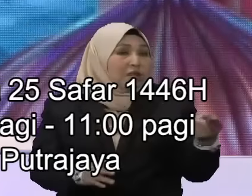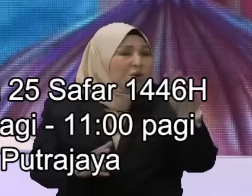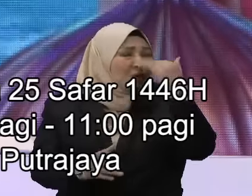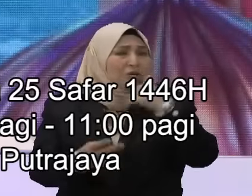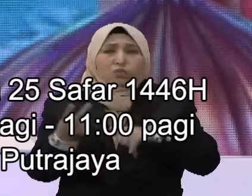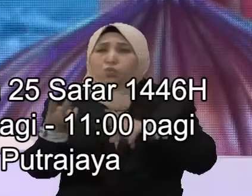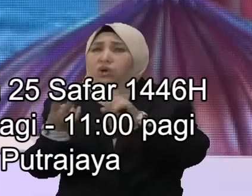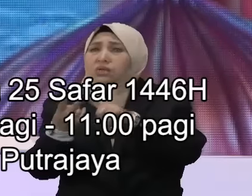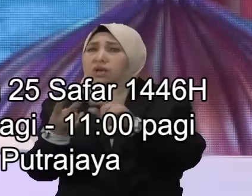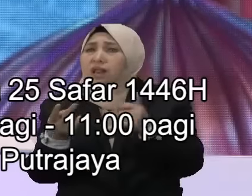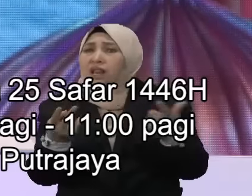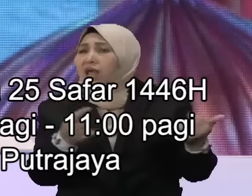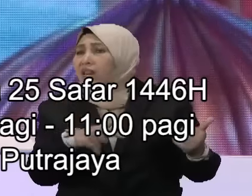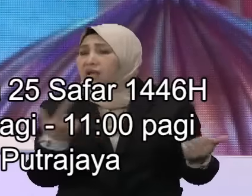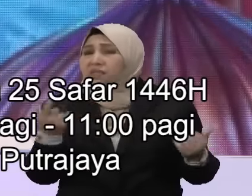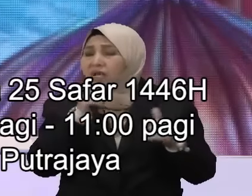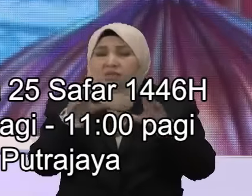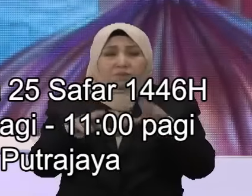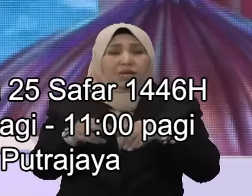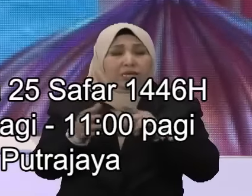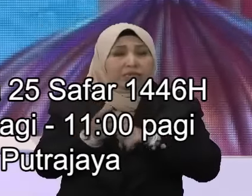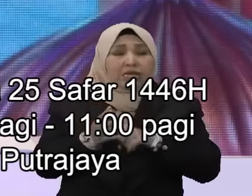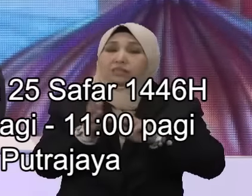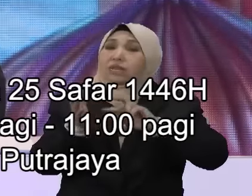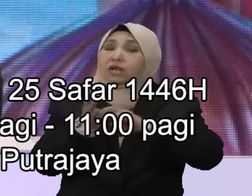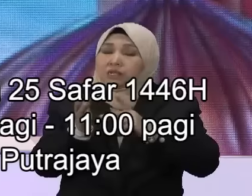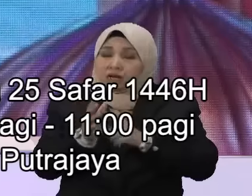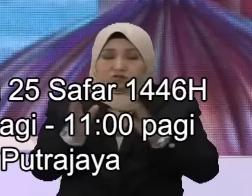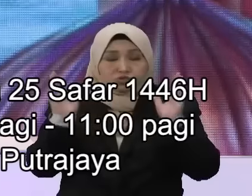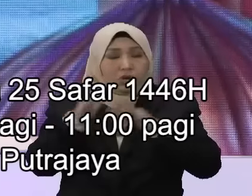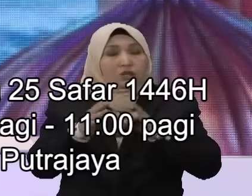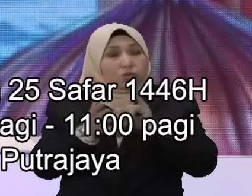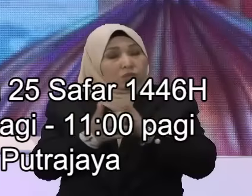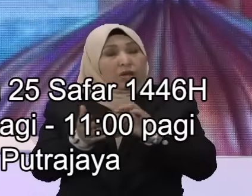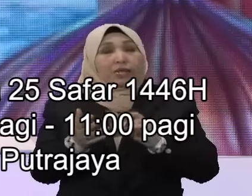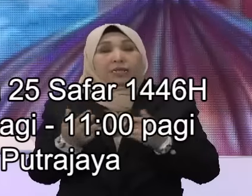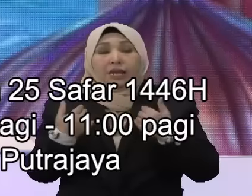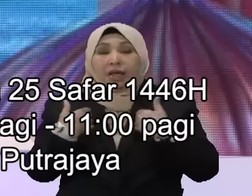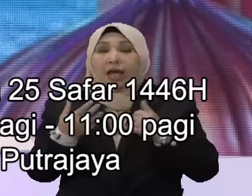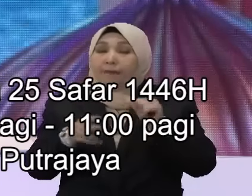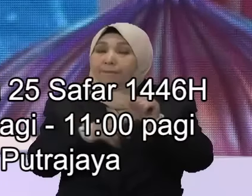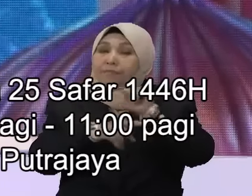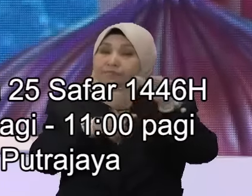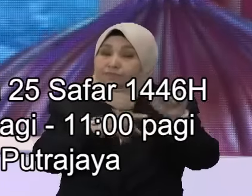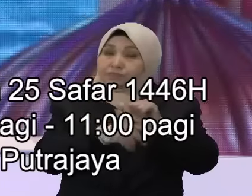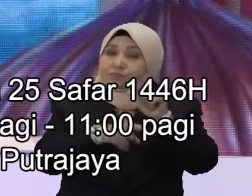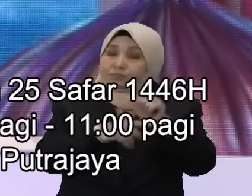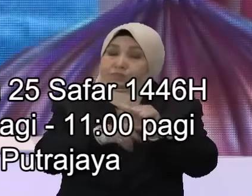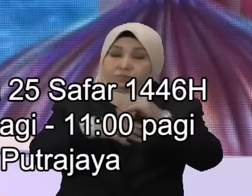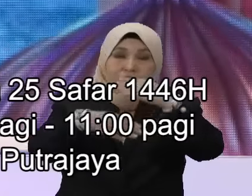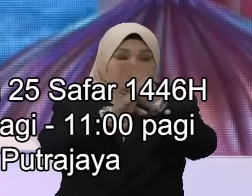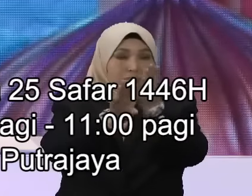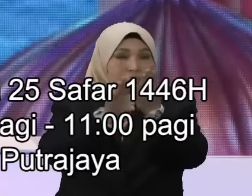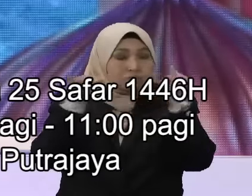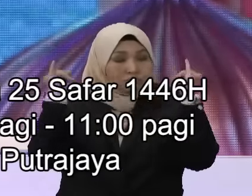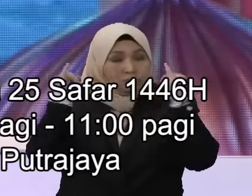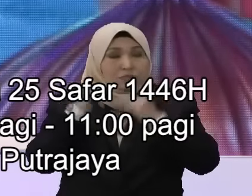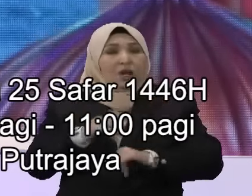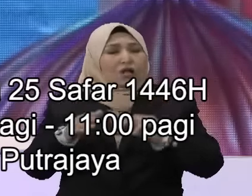je, amalan lain tak terima ke? Ini adalah simbolik. Solat itu adalah simbolik kepada amalan berbentuk ibadah.